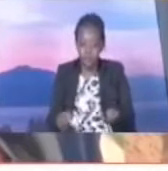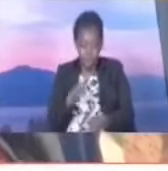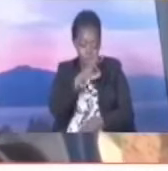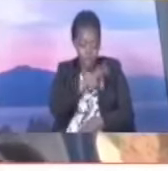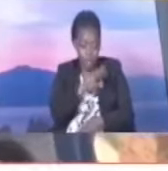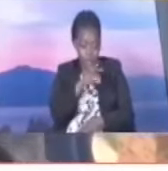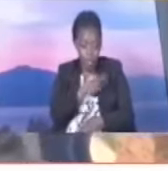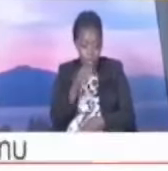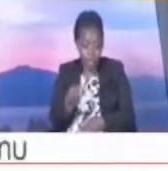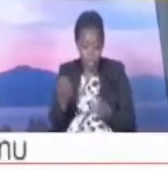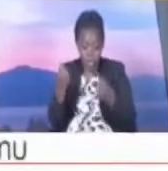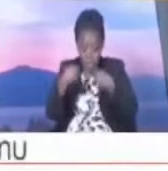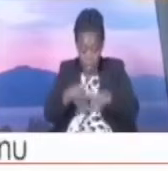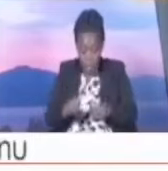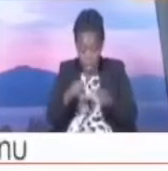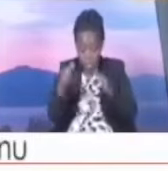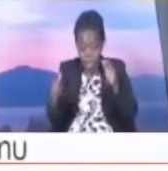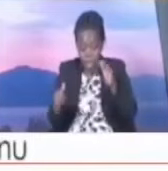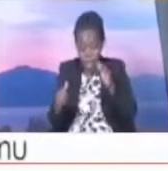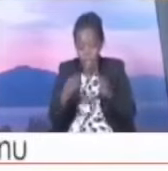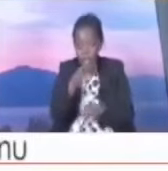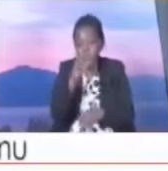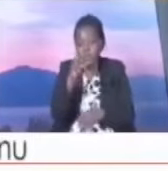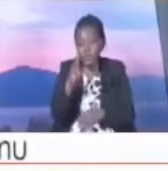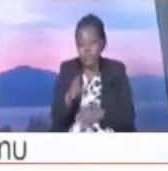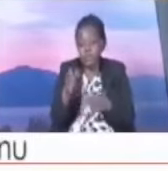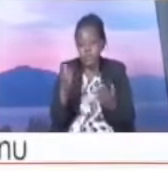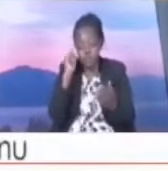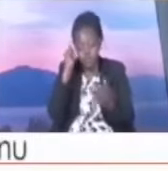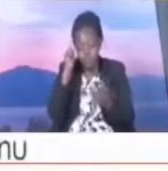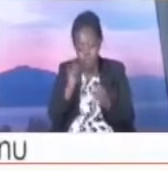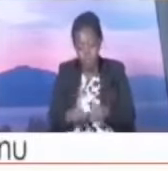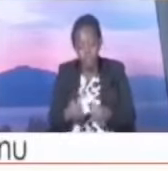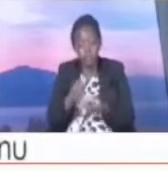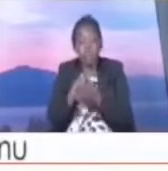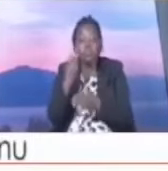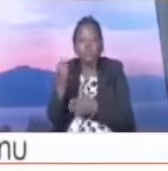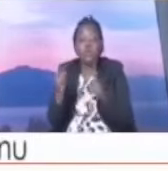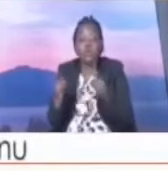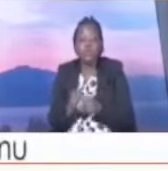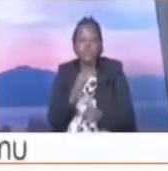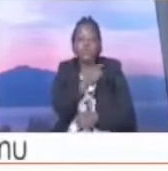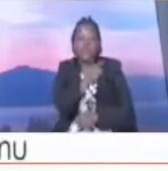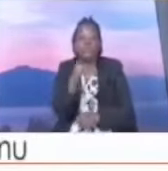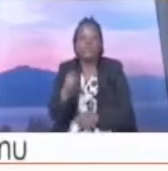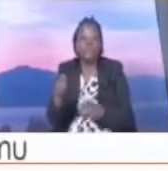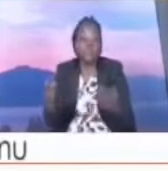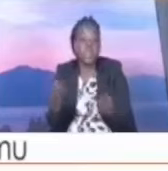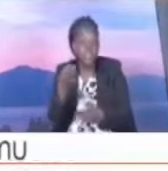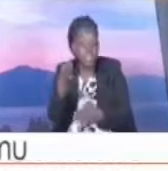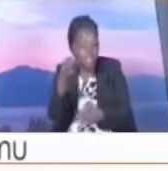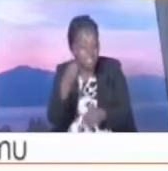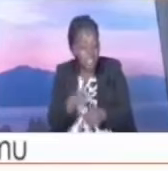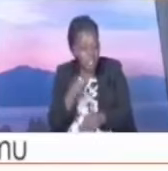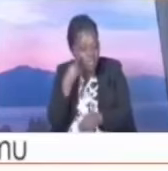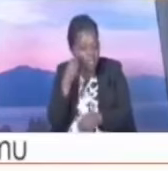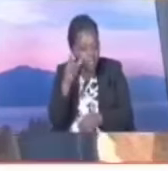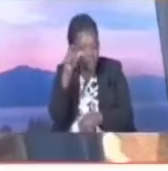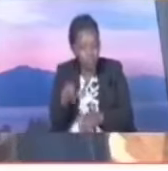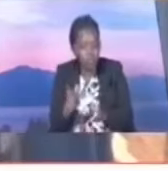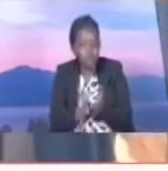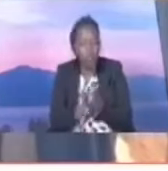nga yekola ekintu ekyo RDC gw'oyambako olina kuyambako buyambi ate mmwe buli we mulengera ekintu nga kino nga muga nti basawo